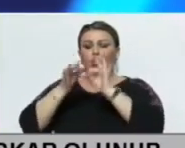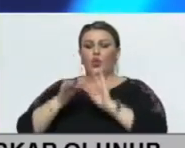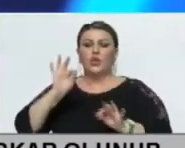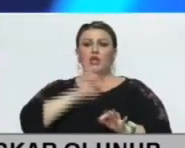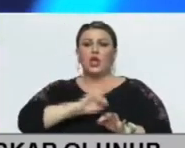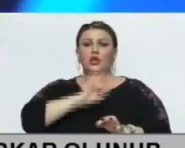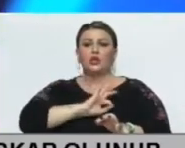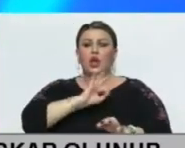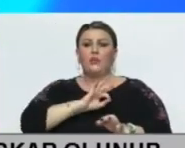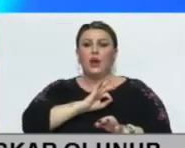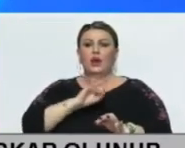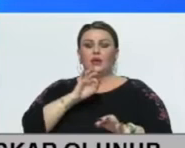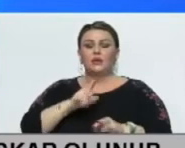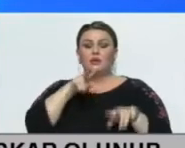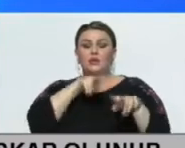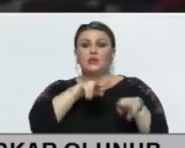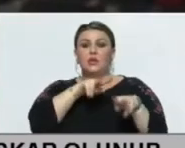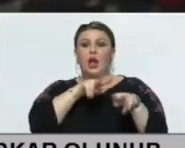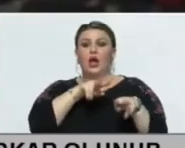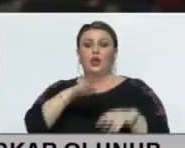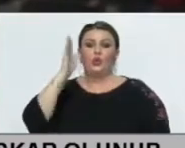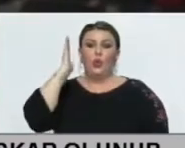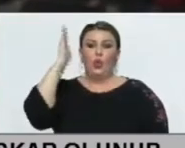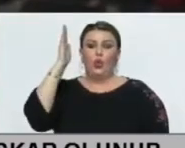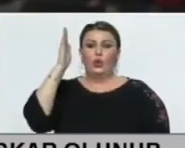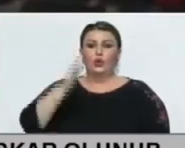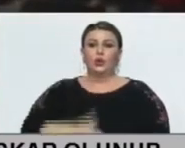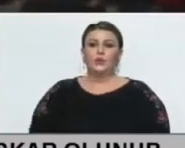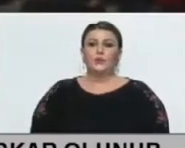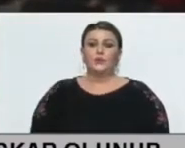neticelenmesi için takipte kalacağız.